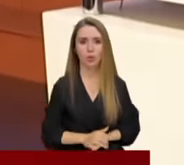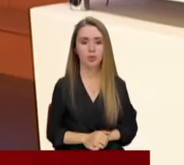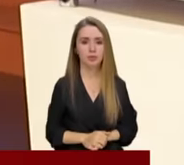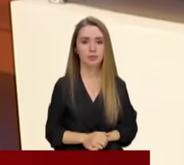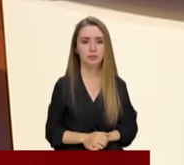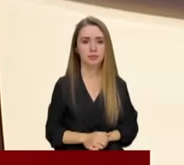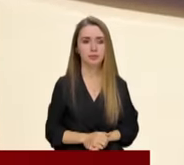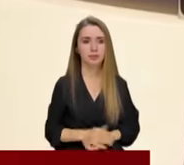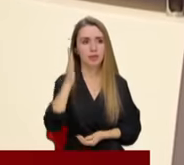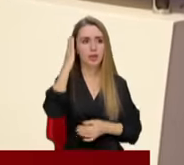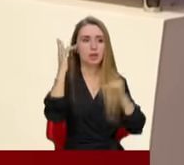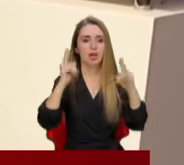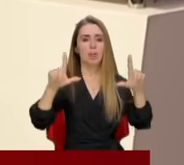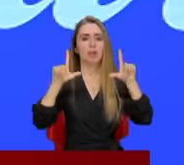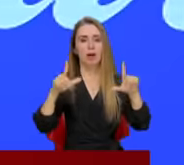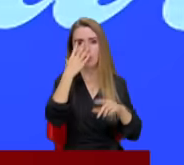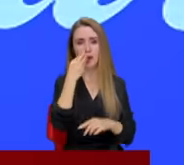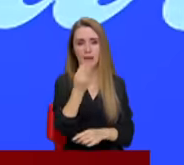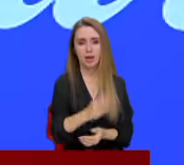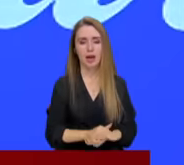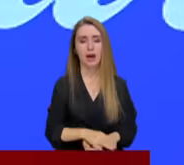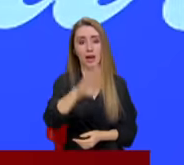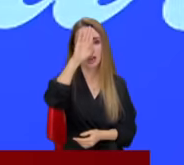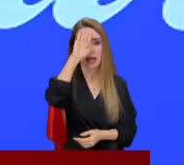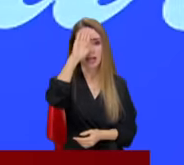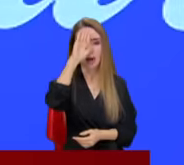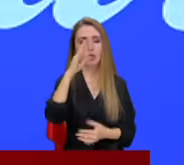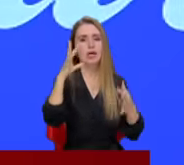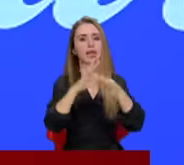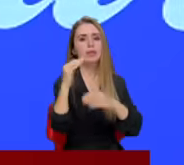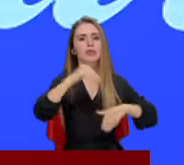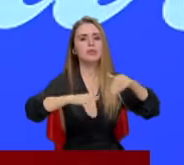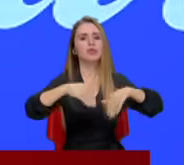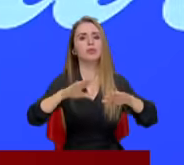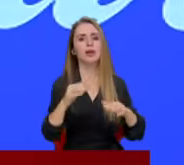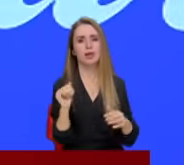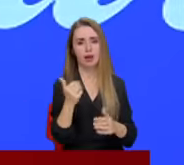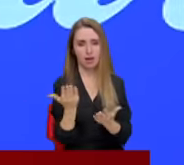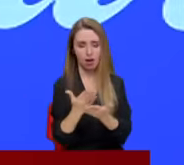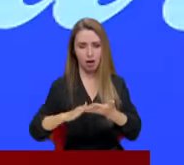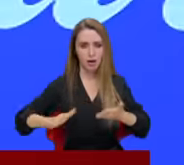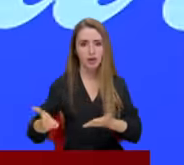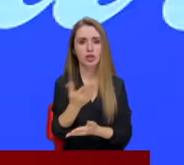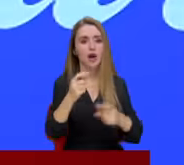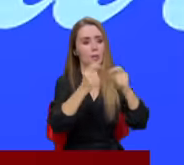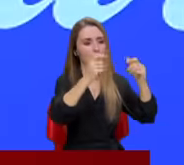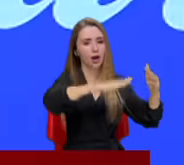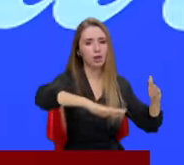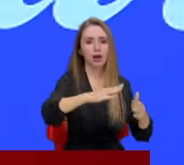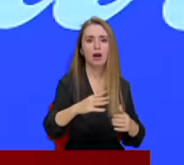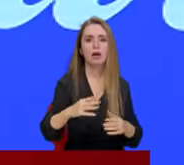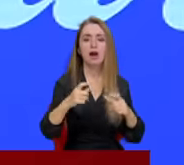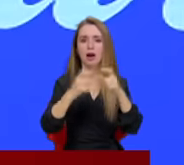Kebir Camii'nin tablosu hediye ediliyor. Sadece İstanbul'u ilgilendiren bir seçim değil değerli arkadaşlar. Balkanlar sevinecek,